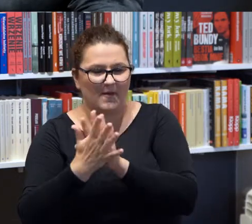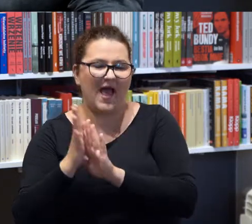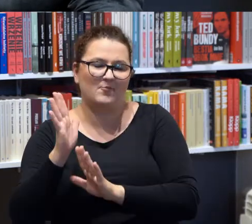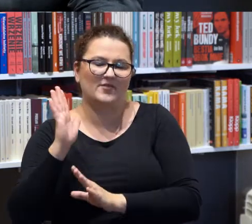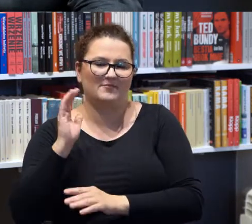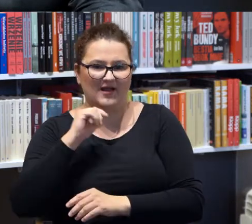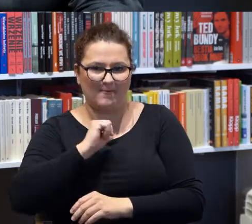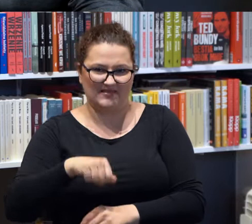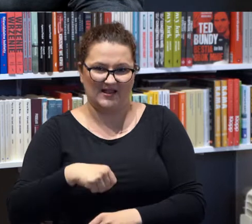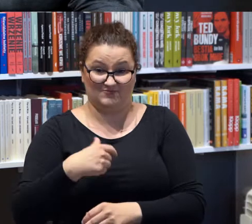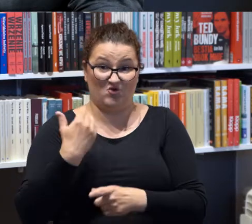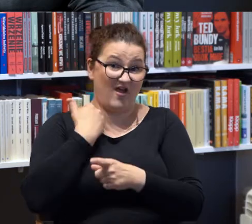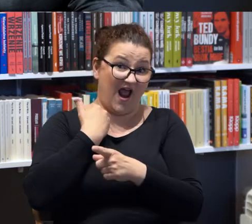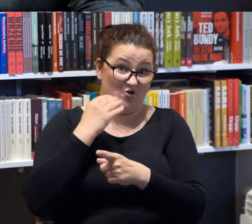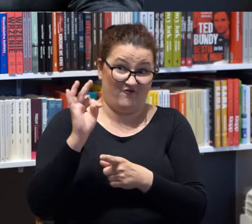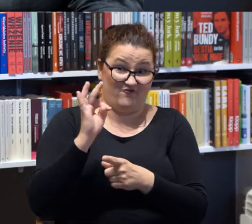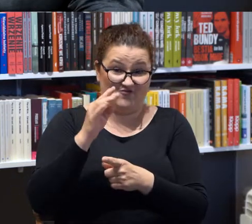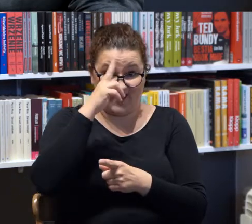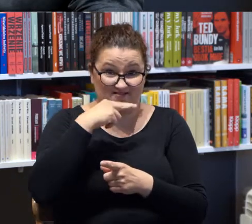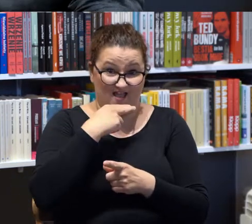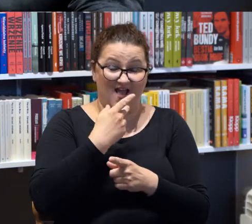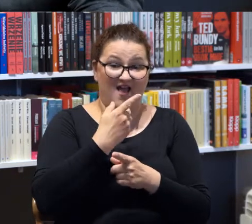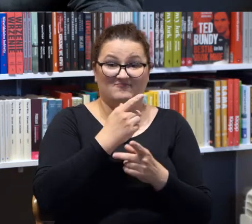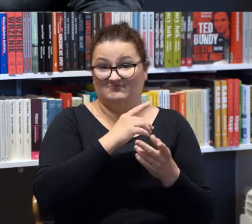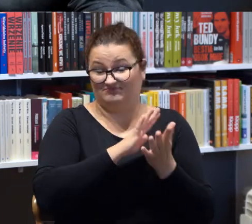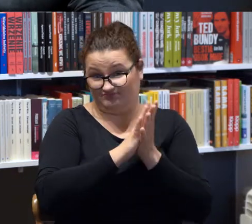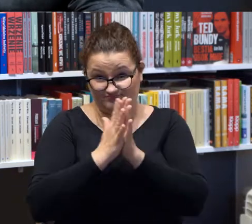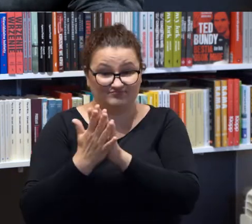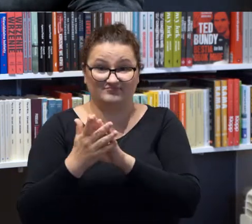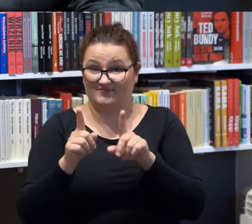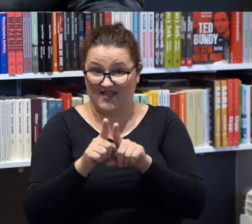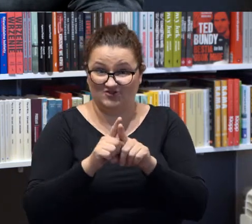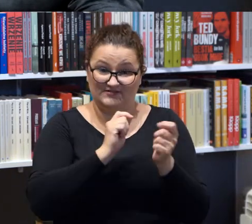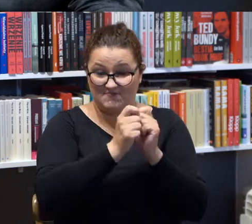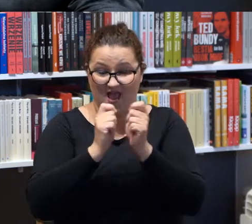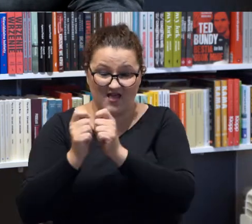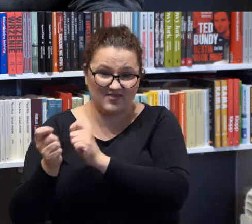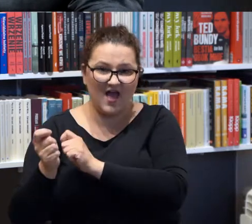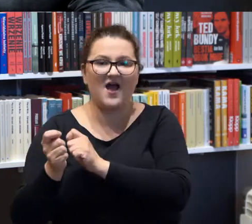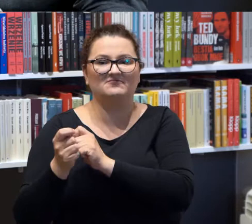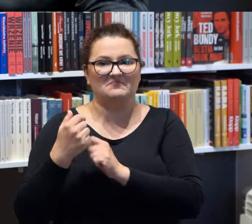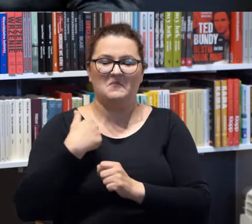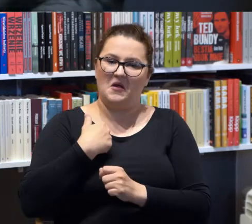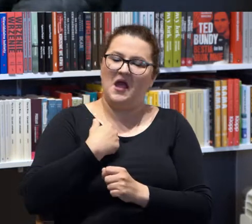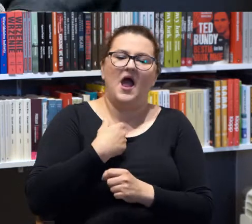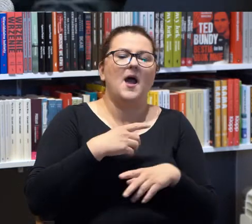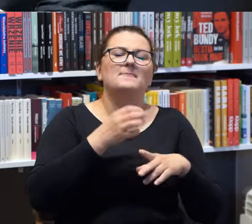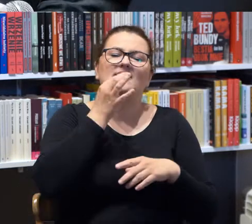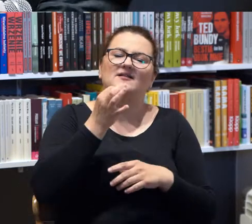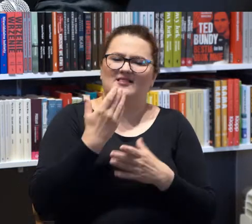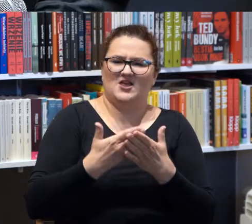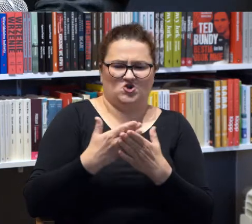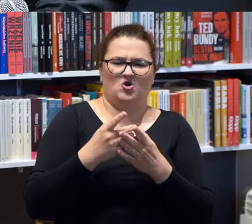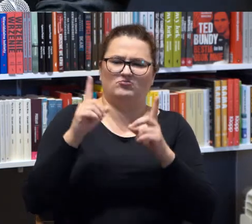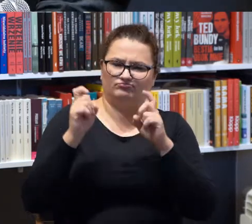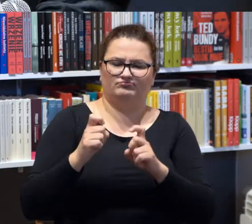ciekawiło, jak, o czym on pił, bo ja w pewnym momencie przestałam sobie zadawać pytanie, dlaczego on pił, tylko o czym było